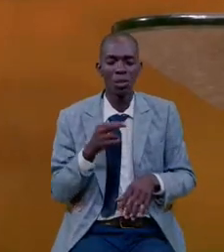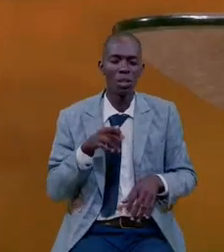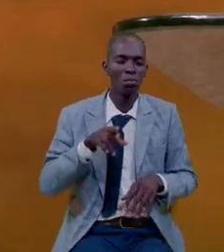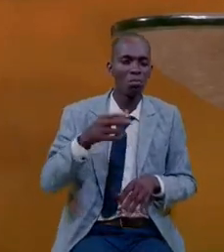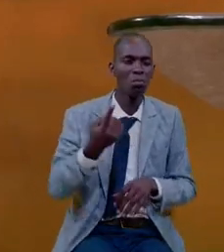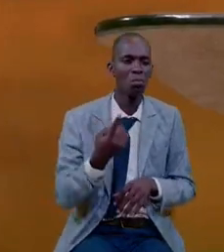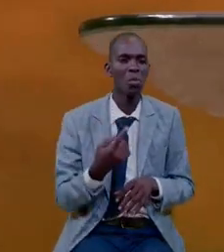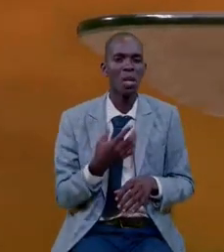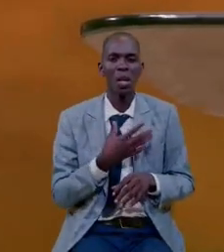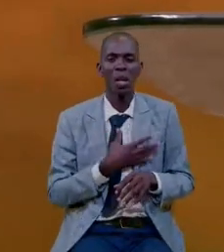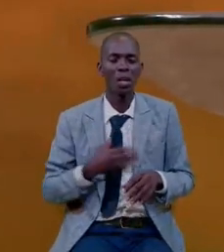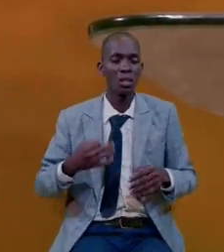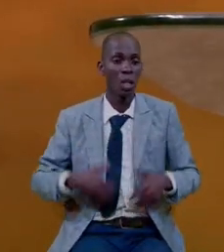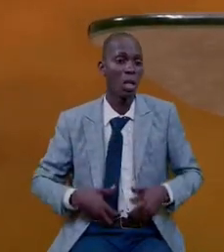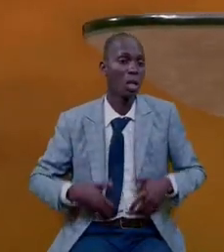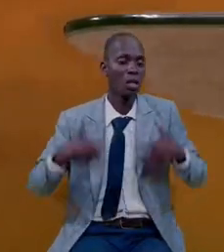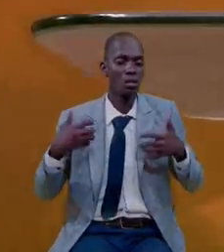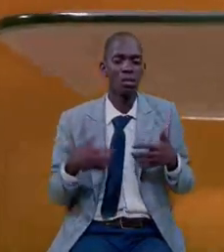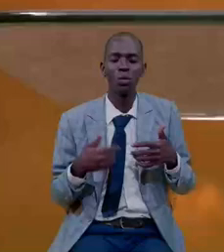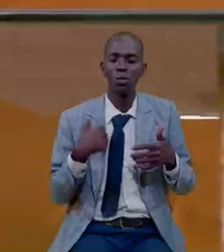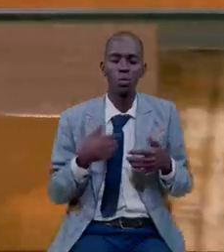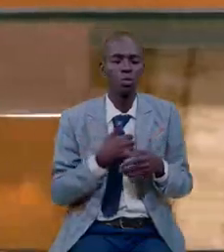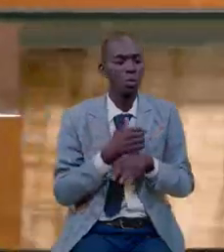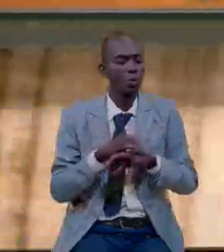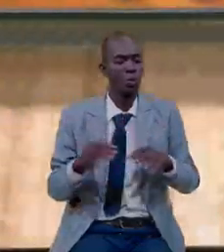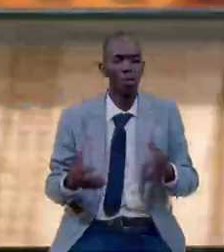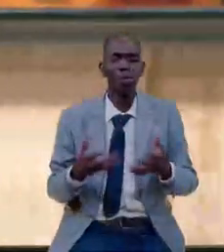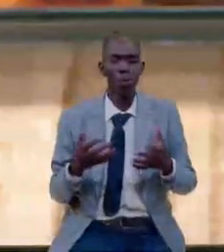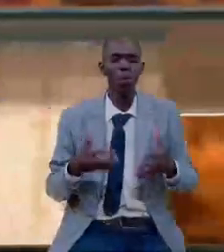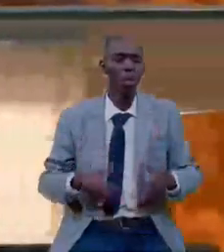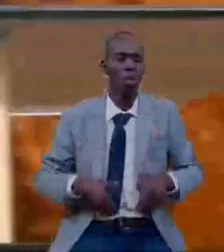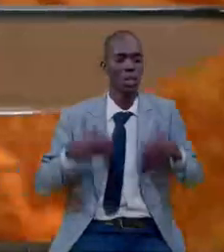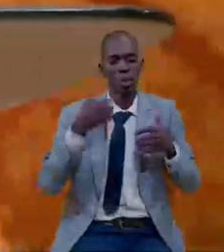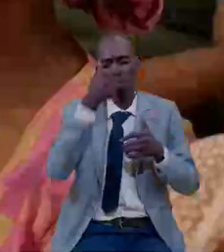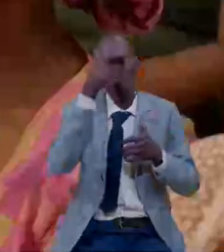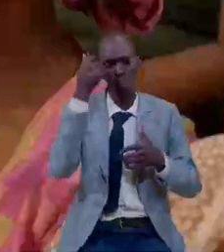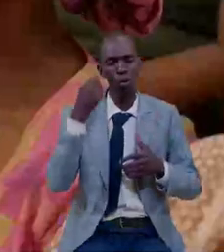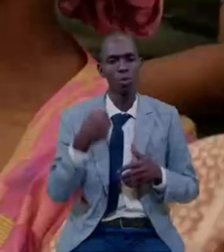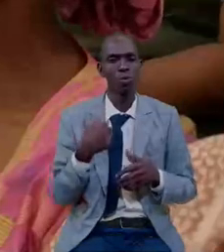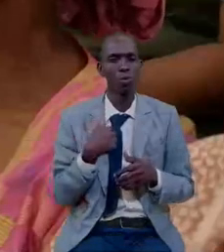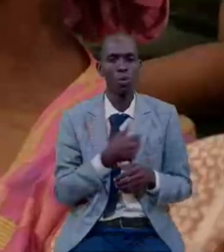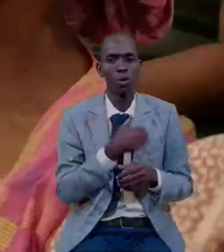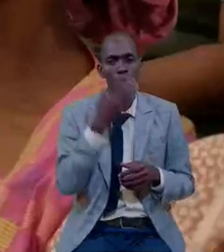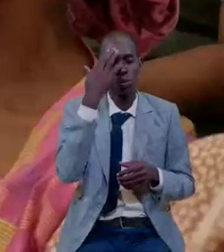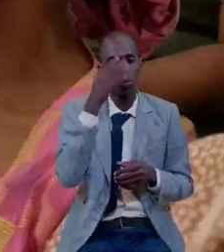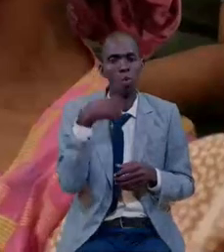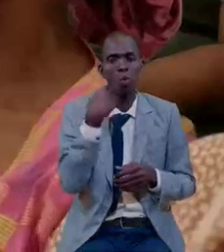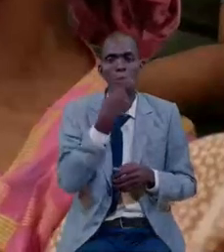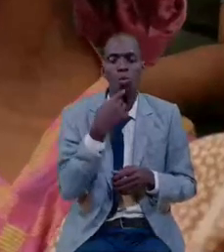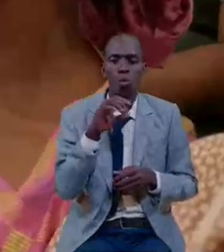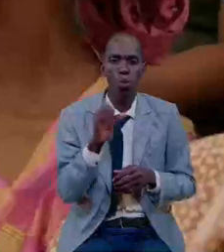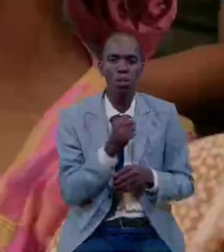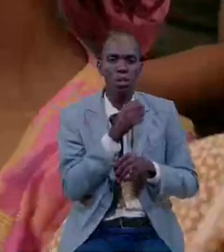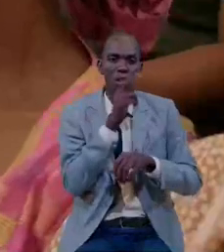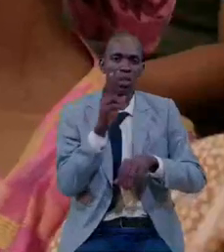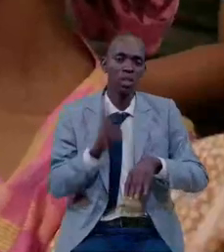colère, et il n'y a pas de conflit, parce qu'ils savent la nature de qui ils